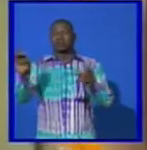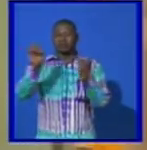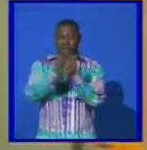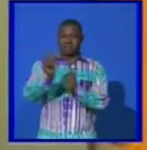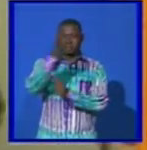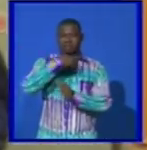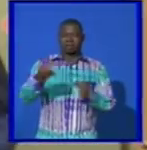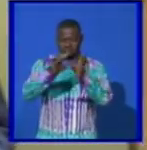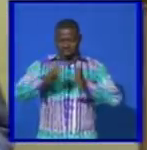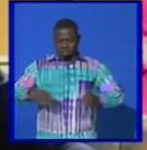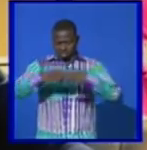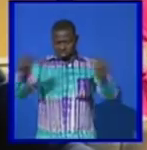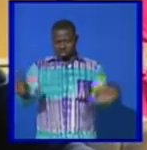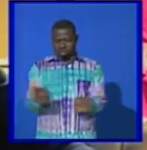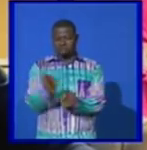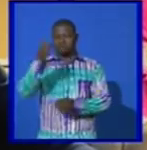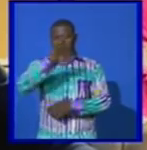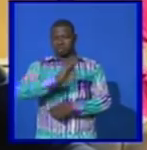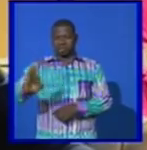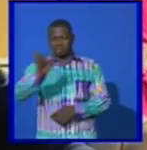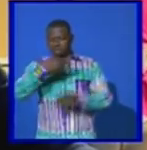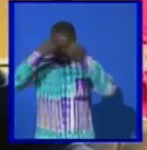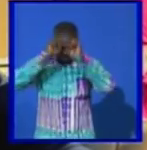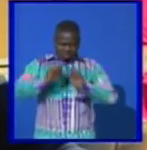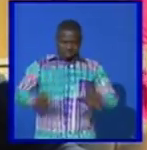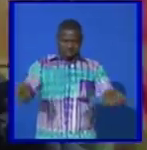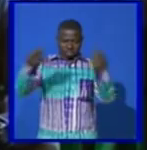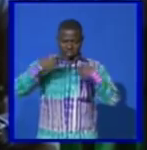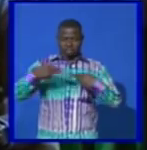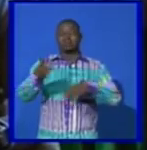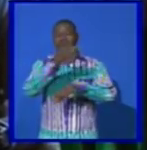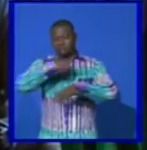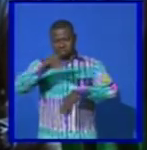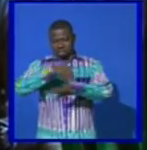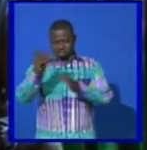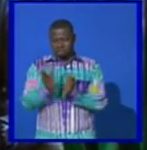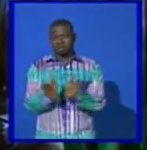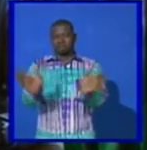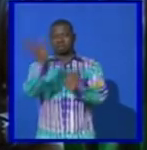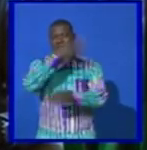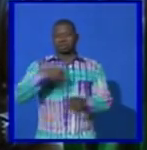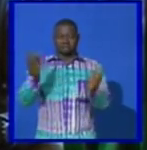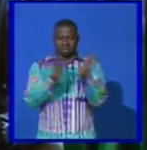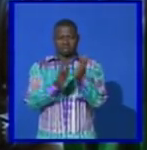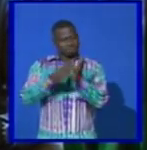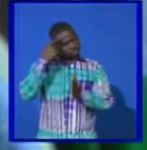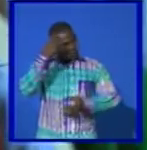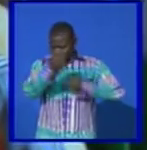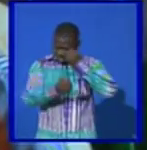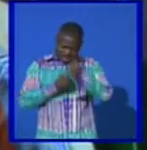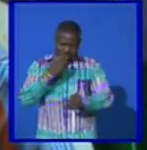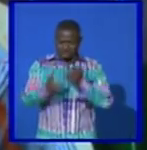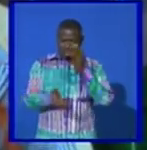burkinabé de Kano, le président du FASO a reçu le directeur général de l'Institut régional pour la science et la technologie de